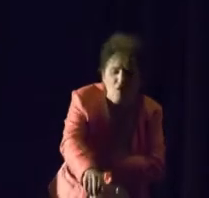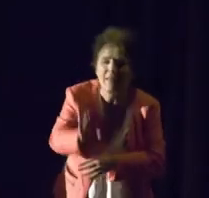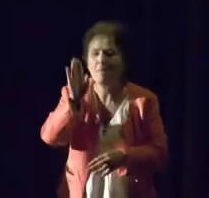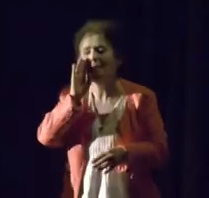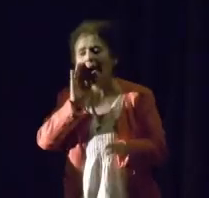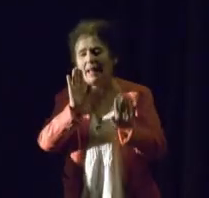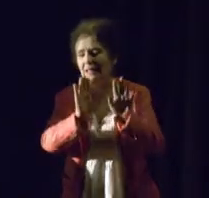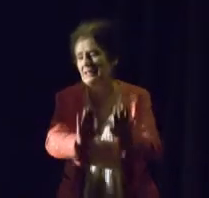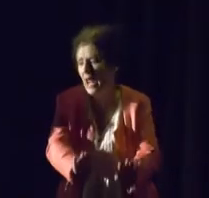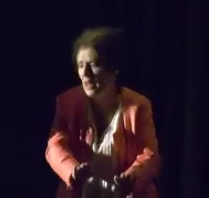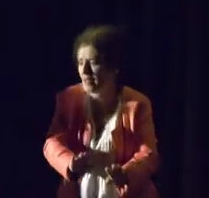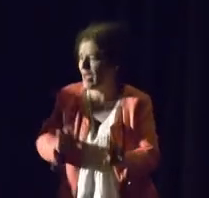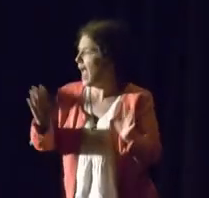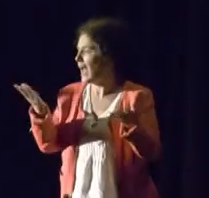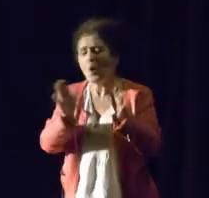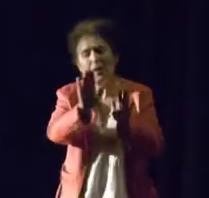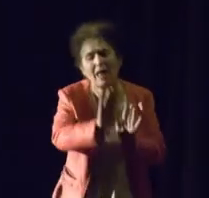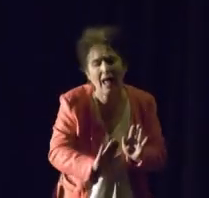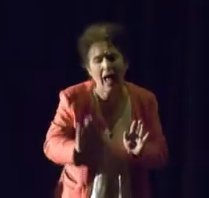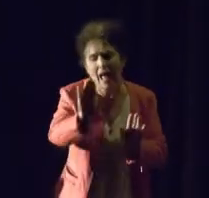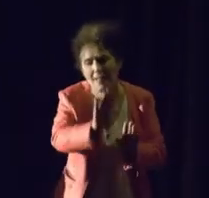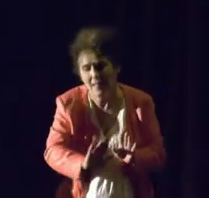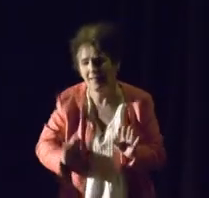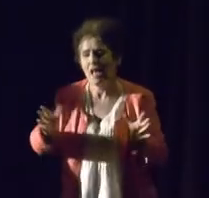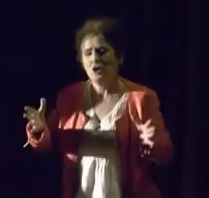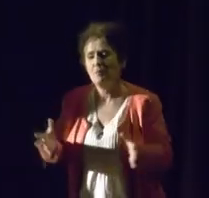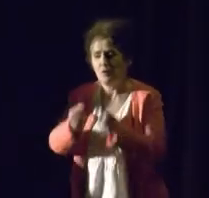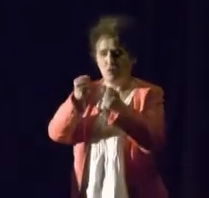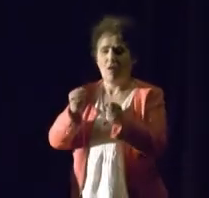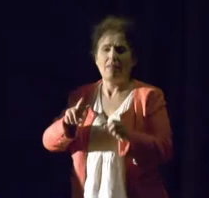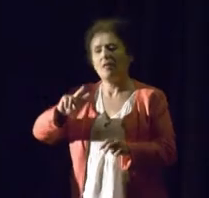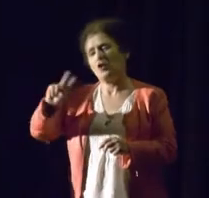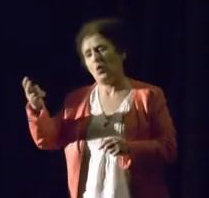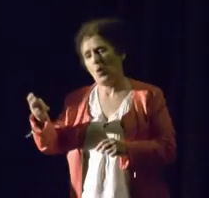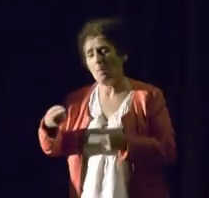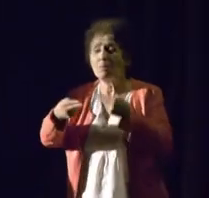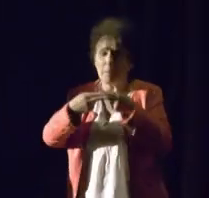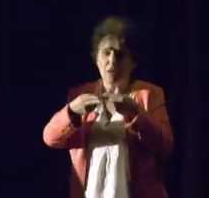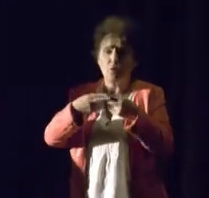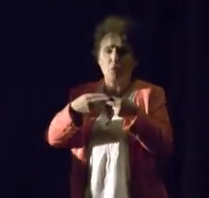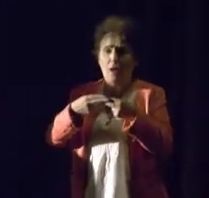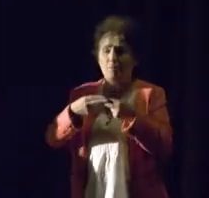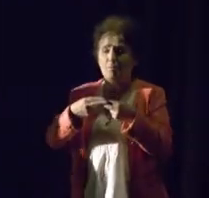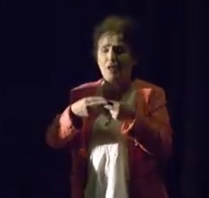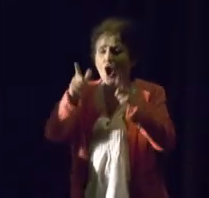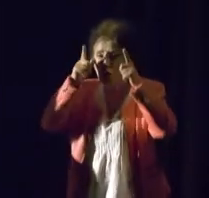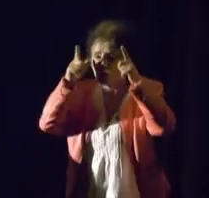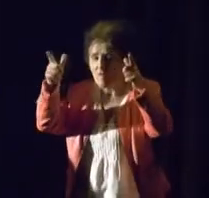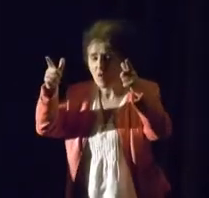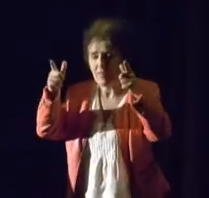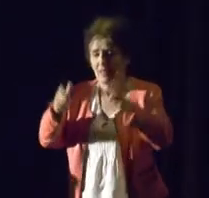мајките за нив, како ги галат, како ги спасуваат и слично. Меѓутоа,